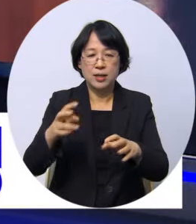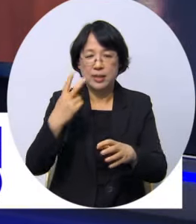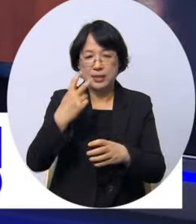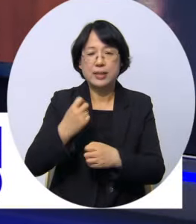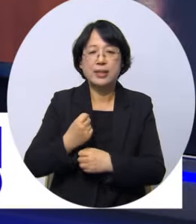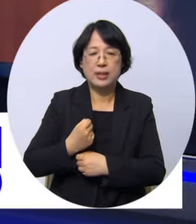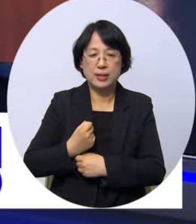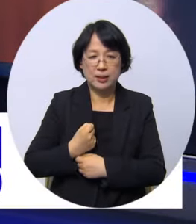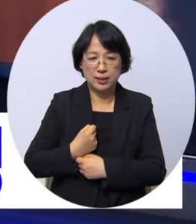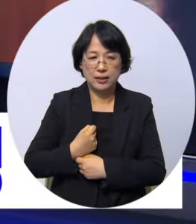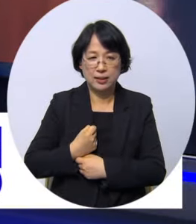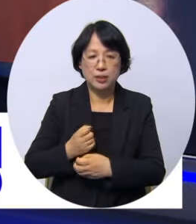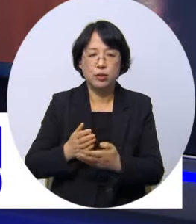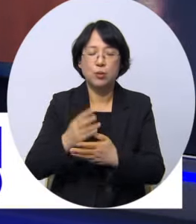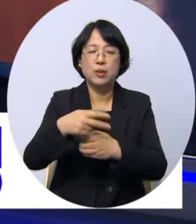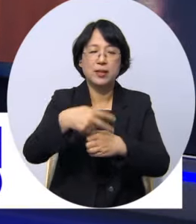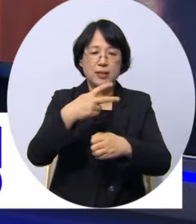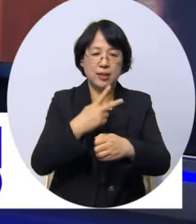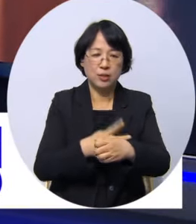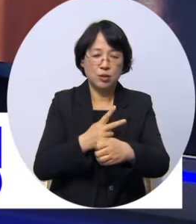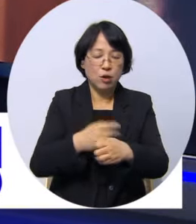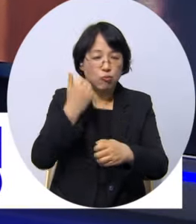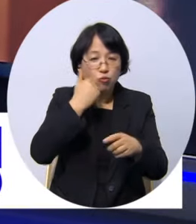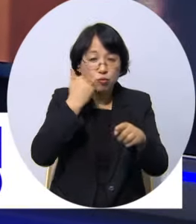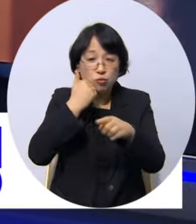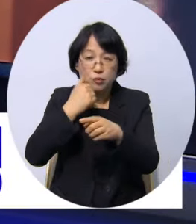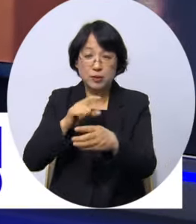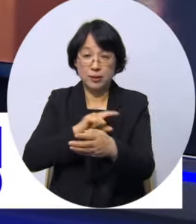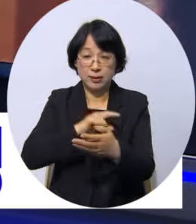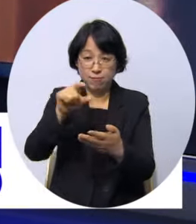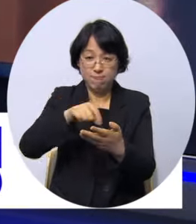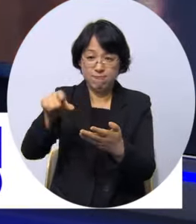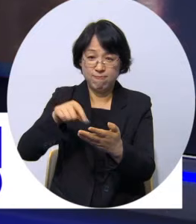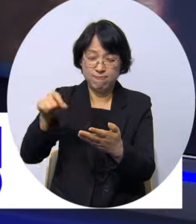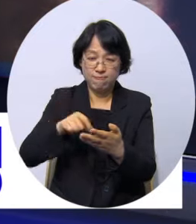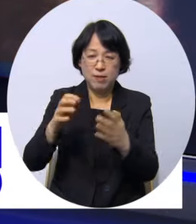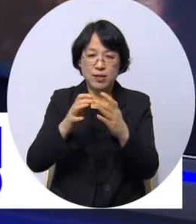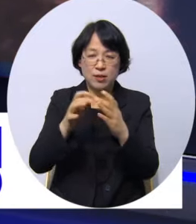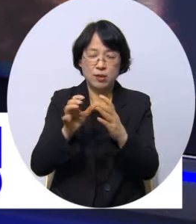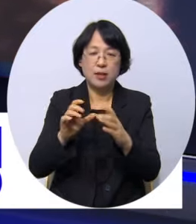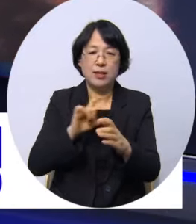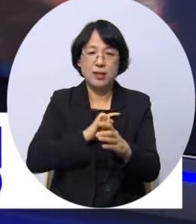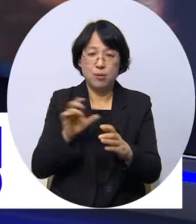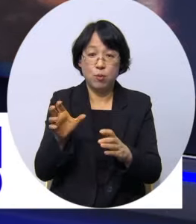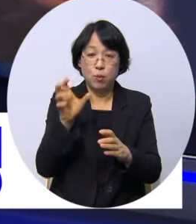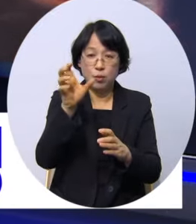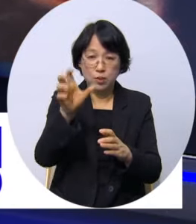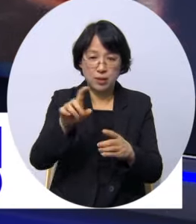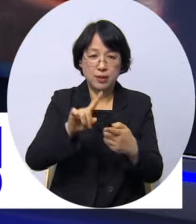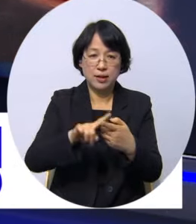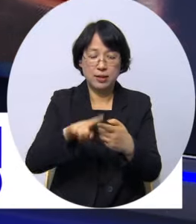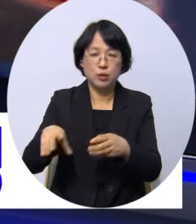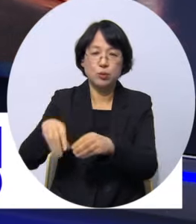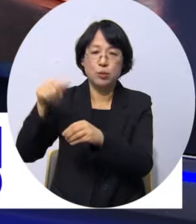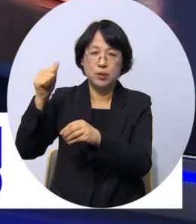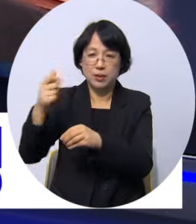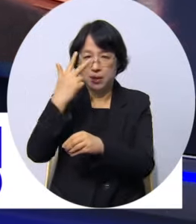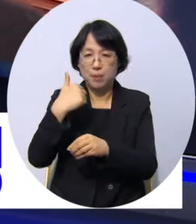전공의들을 색출하고 조롱하는 일부 움직임에 대해 한덕수 국무총리가 절대 좌시하지 않겠다고